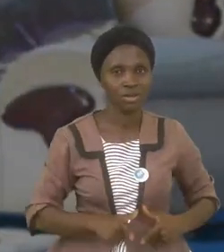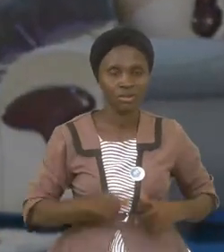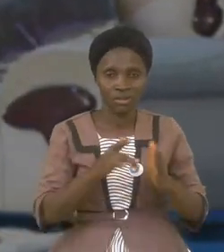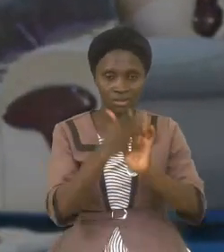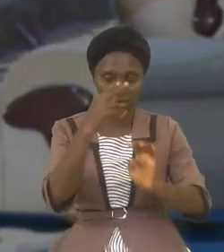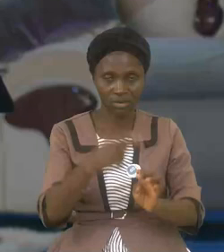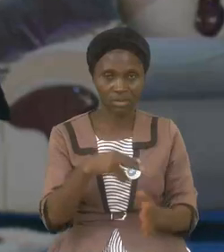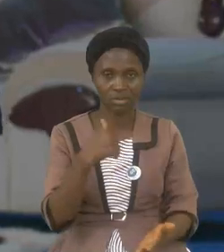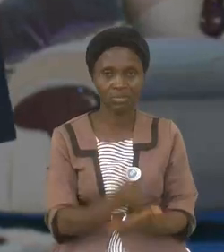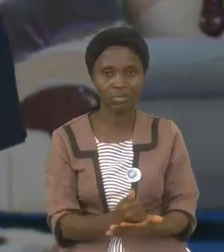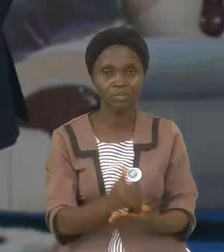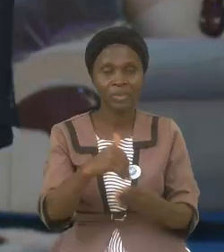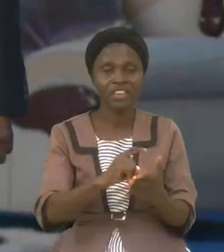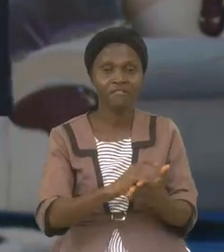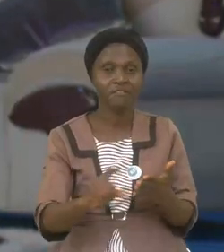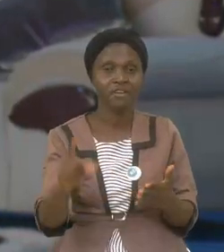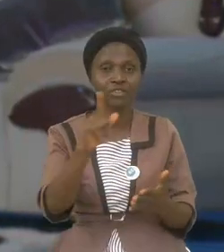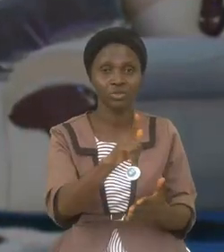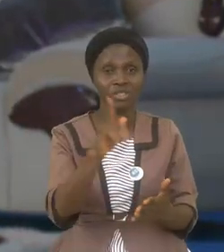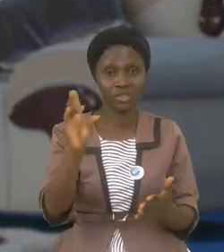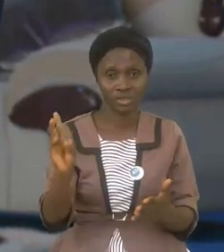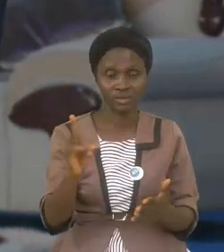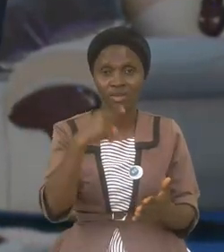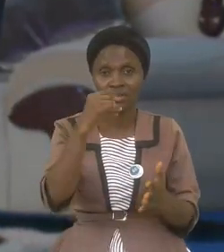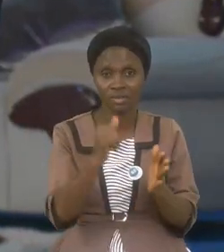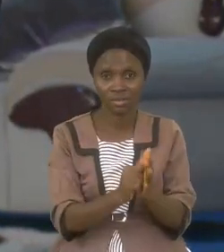puissance ne vont jamais se passer de votre vie au nom de Jésus-Christ.